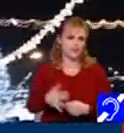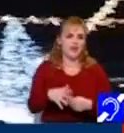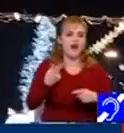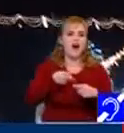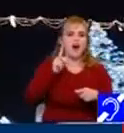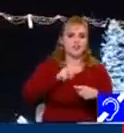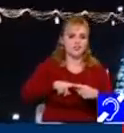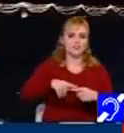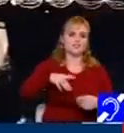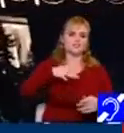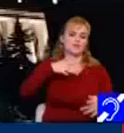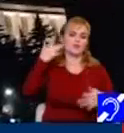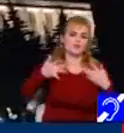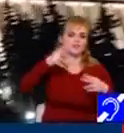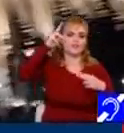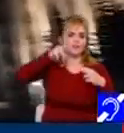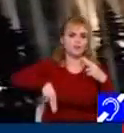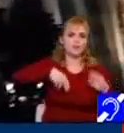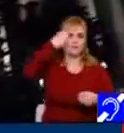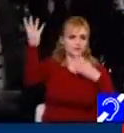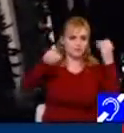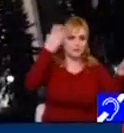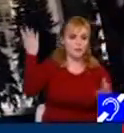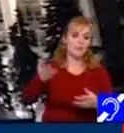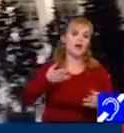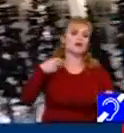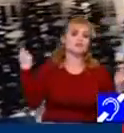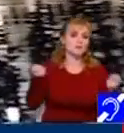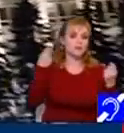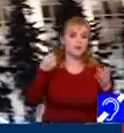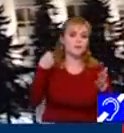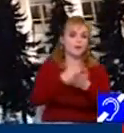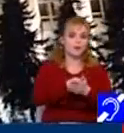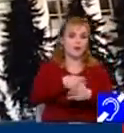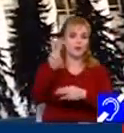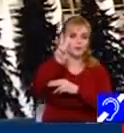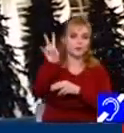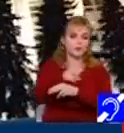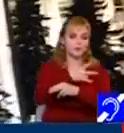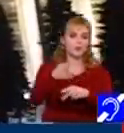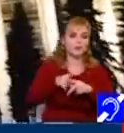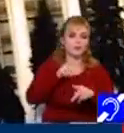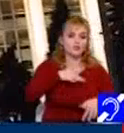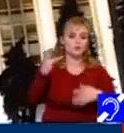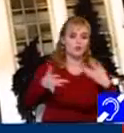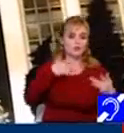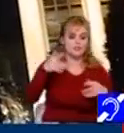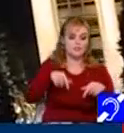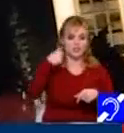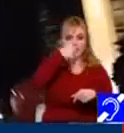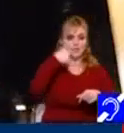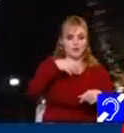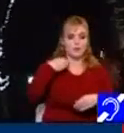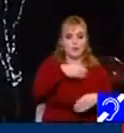a culminat cu un grandios foc de artificii. Petrecăreții s-au distrat în piață până la ora 2 noaptea. Pentru concertul de revelion din acest